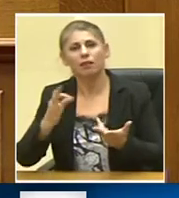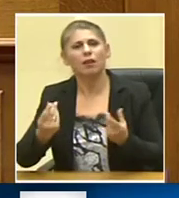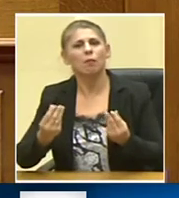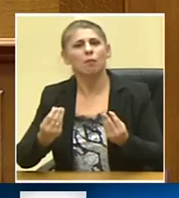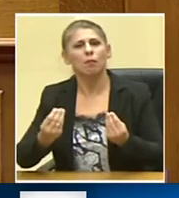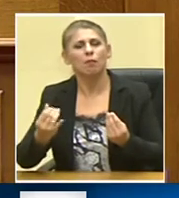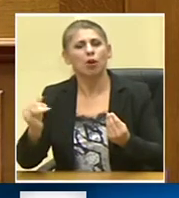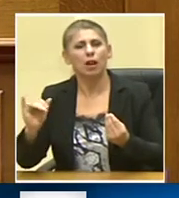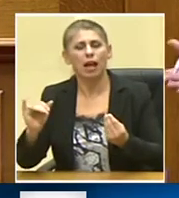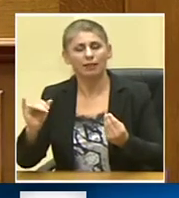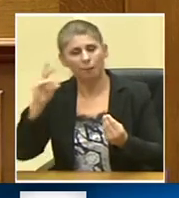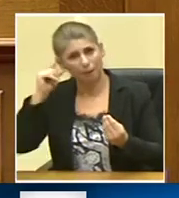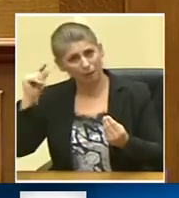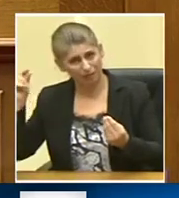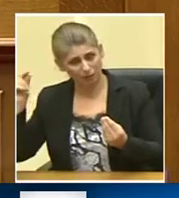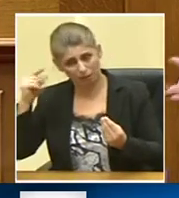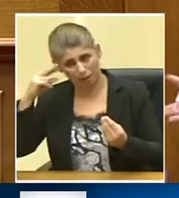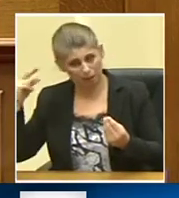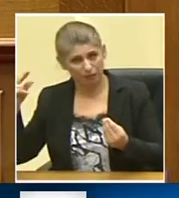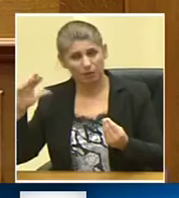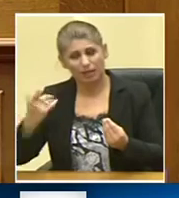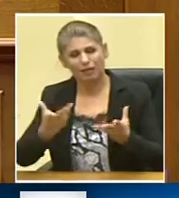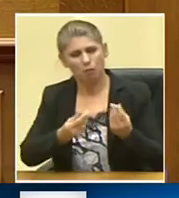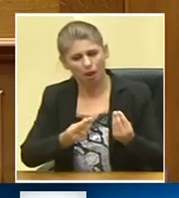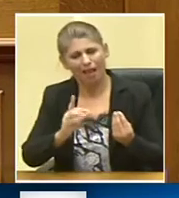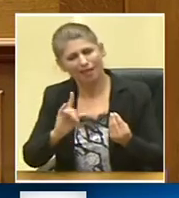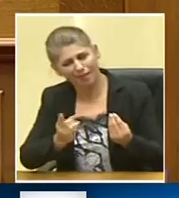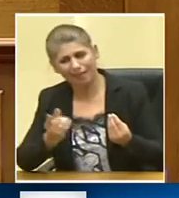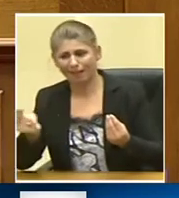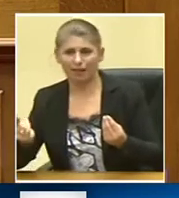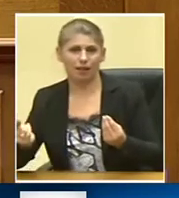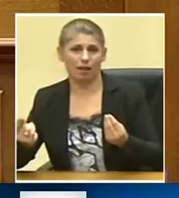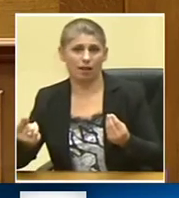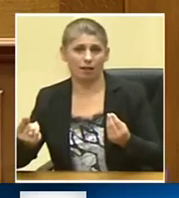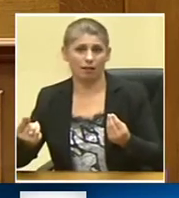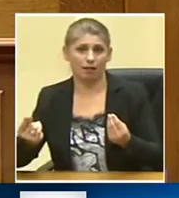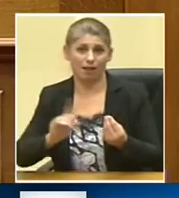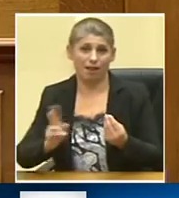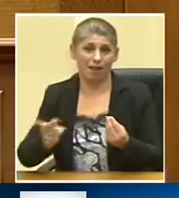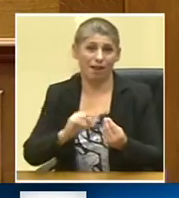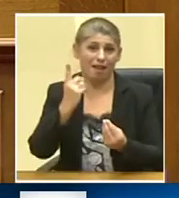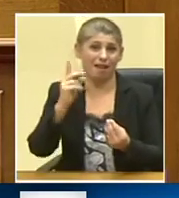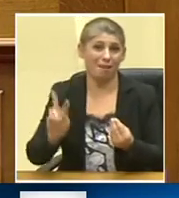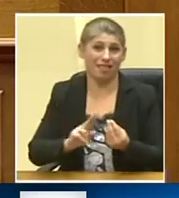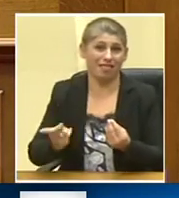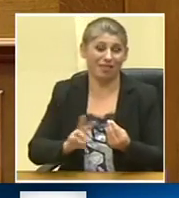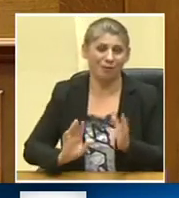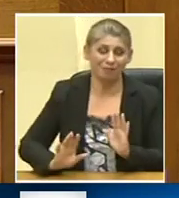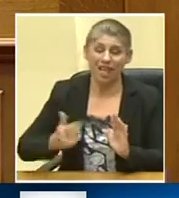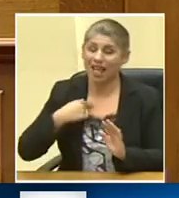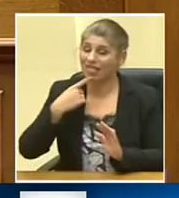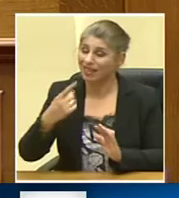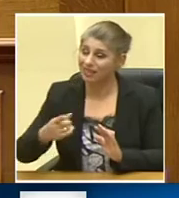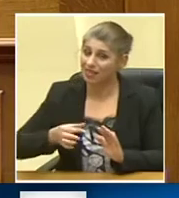ιδρύματά μας τα ανώτατα. Ή είναι πολλά ή είναι λίγα. Ένα από τα δύο. Θα πω όμως ότι